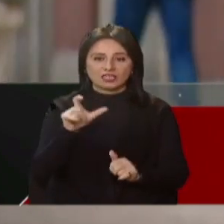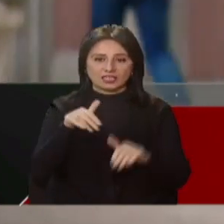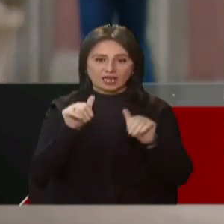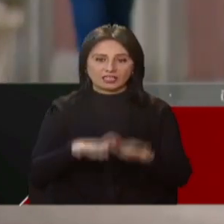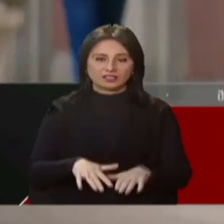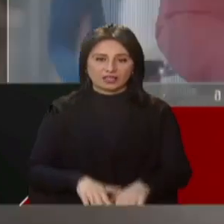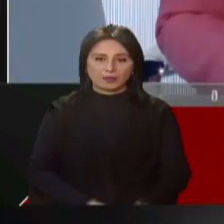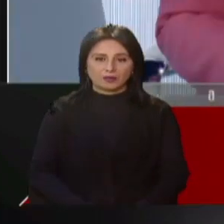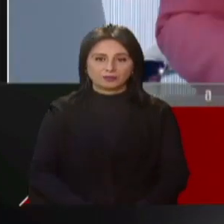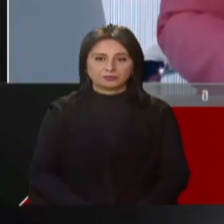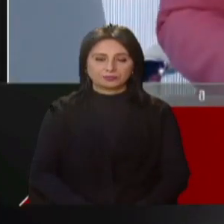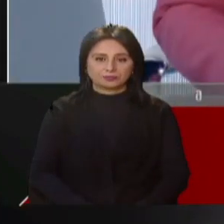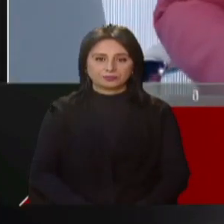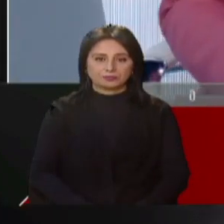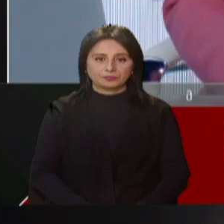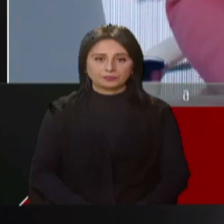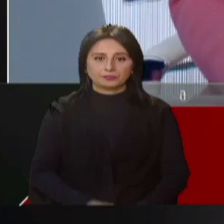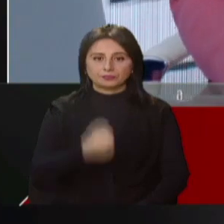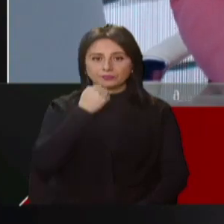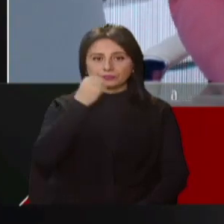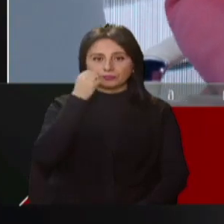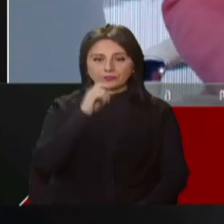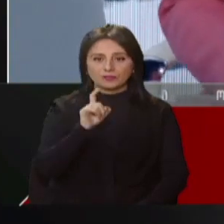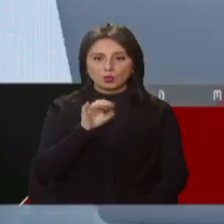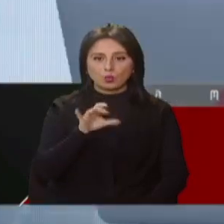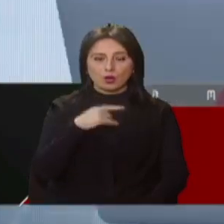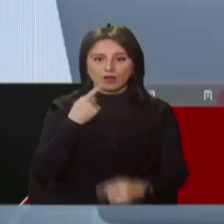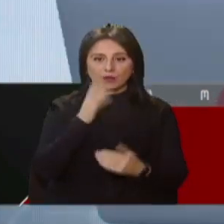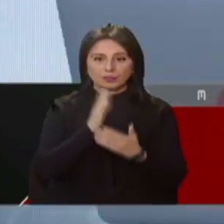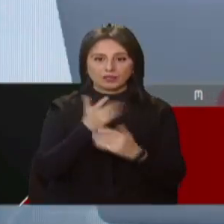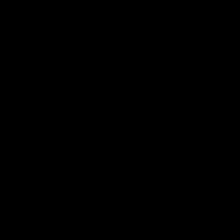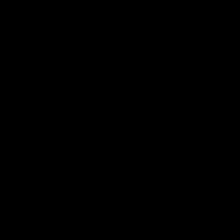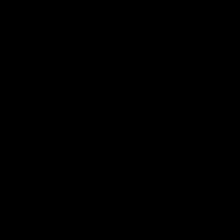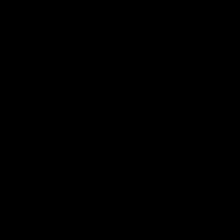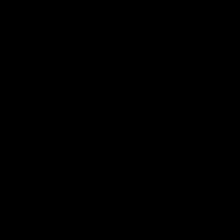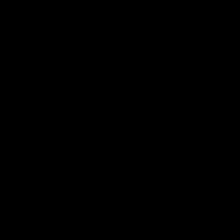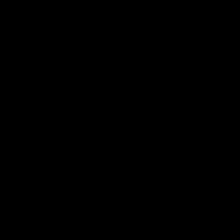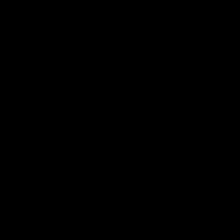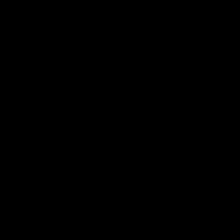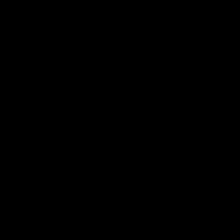გადაწყვეტილებას. მადლობთ თავნახუბლავა, საუბრობდა პირდაპირ ეთერში.